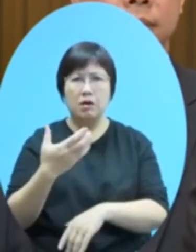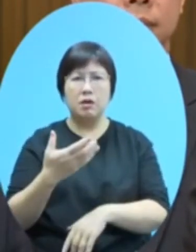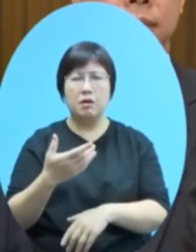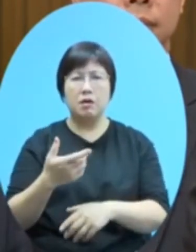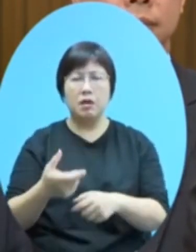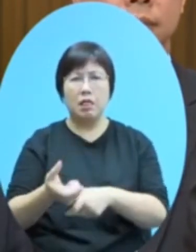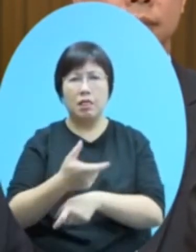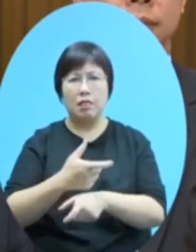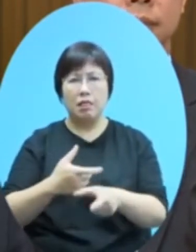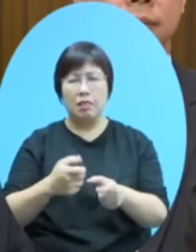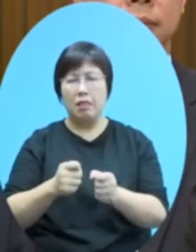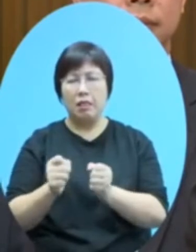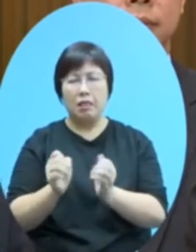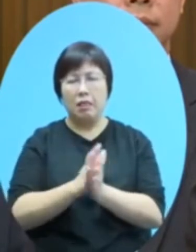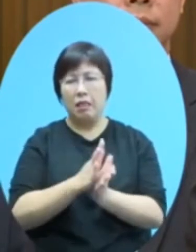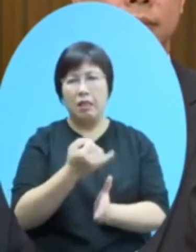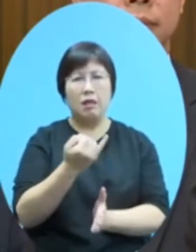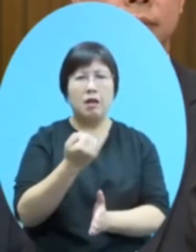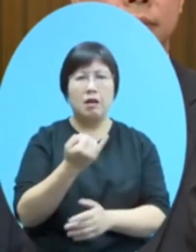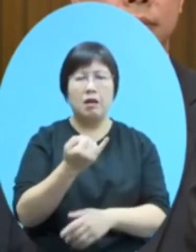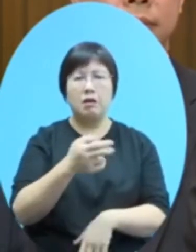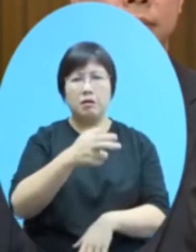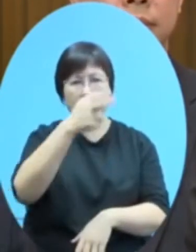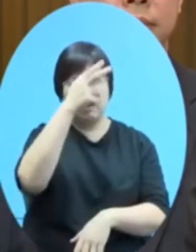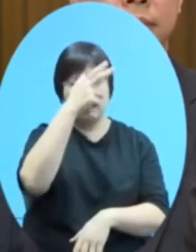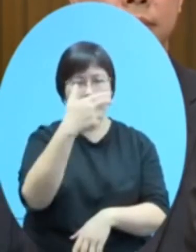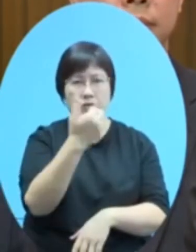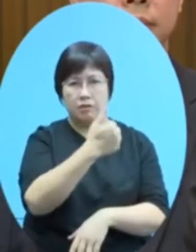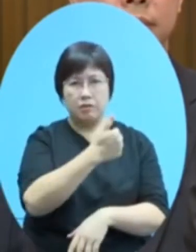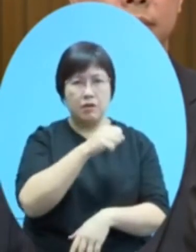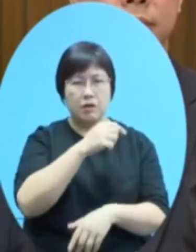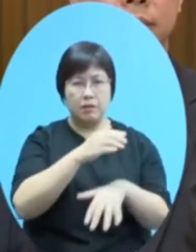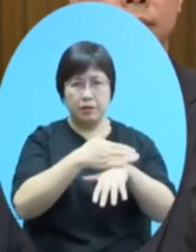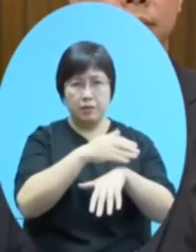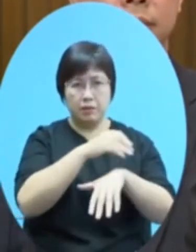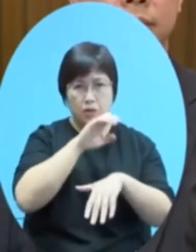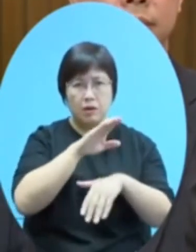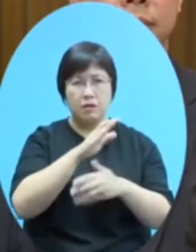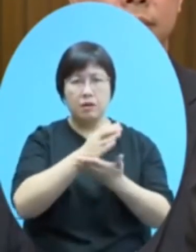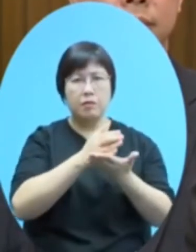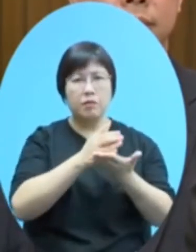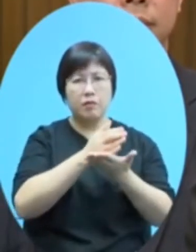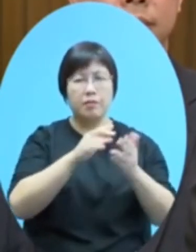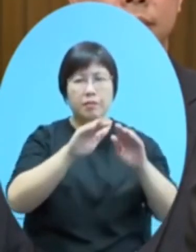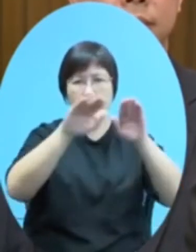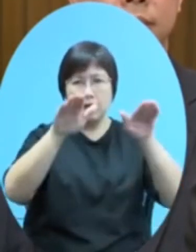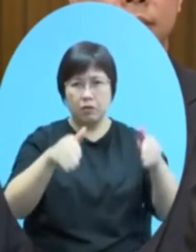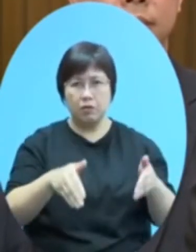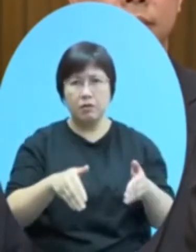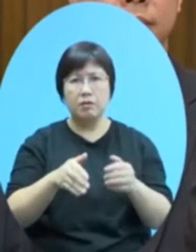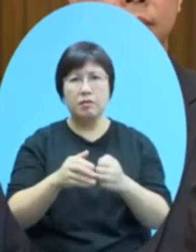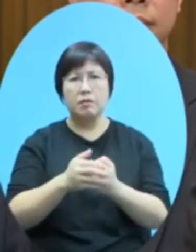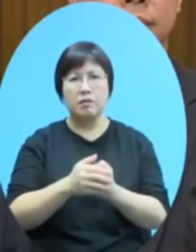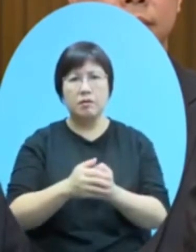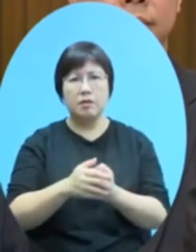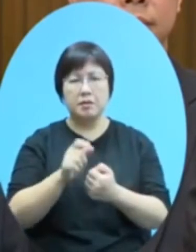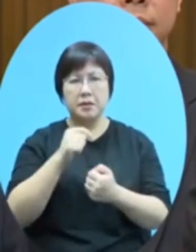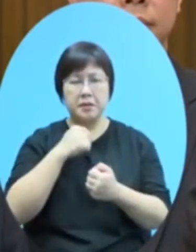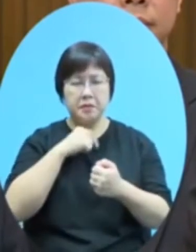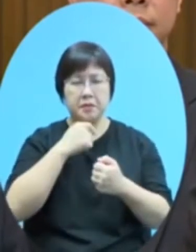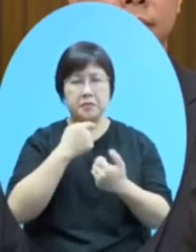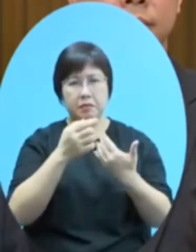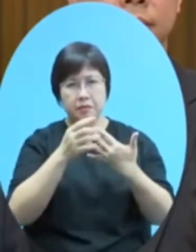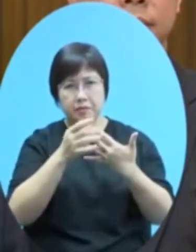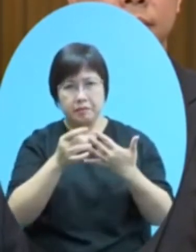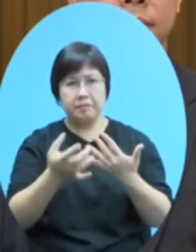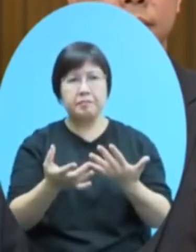受影響。正如行政長官剛才指出，有部分這些鋪頭呢，都有時要間歇性